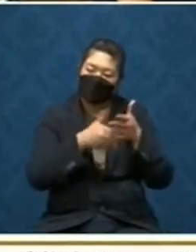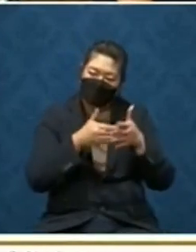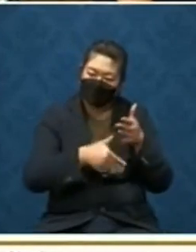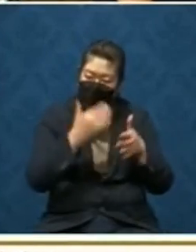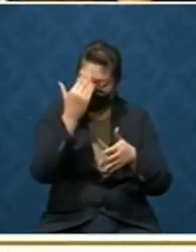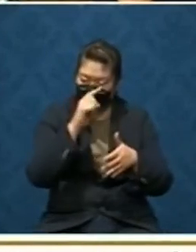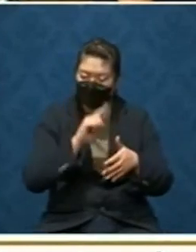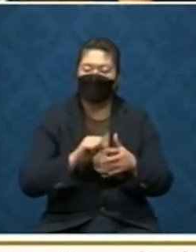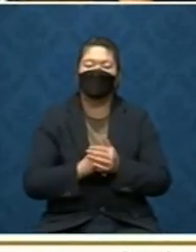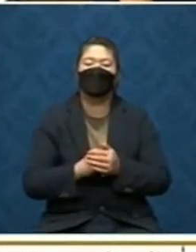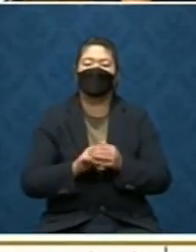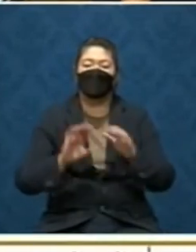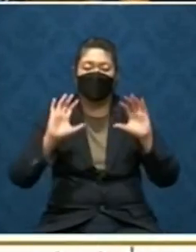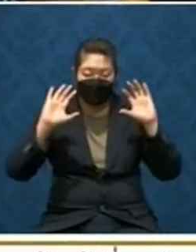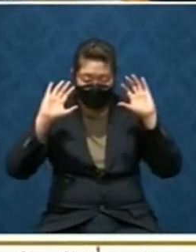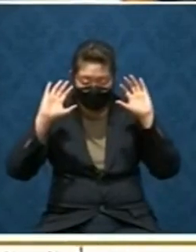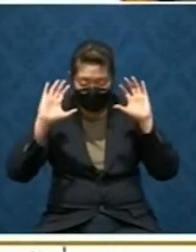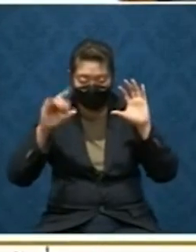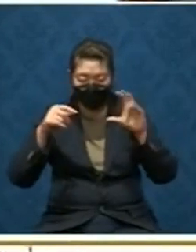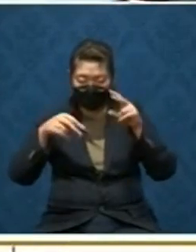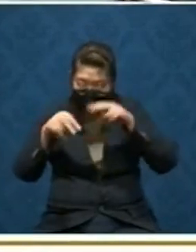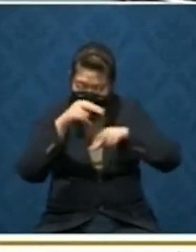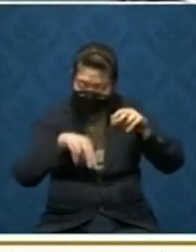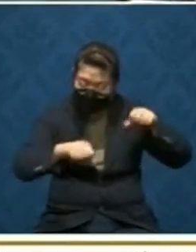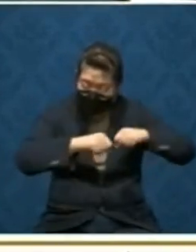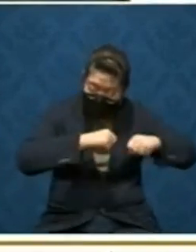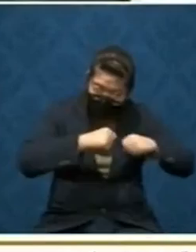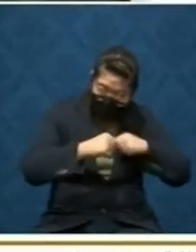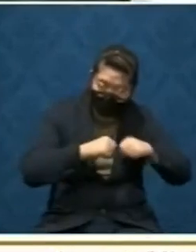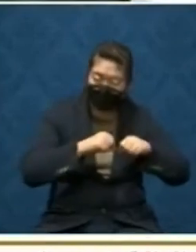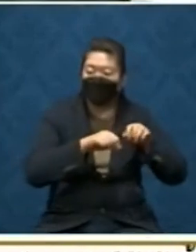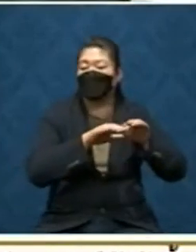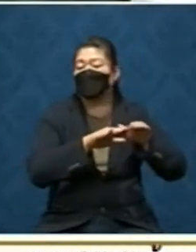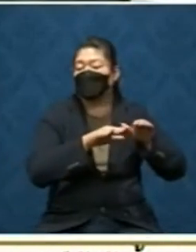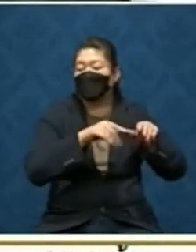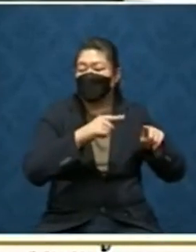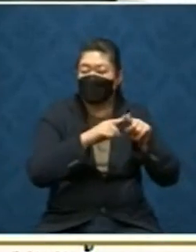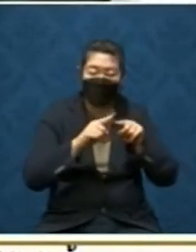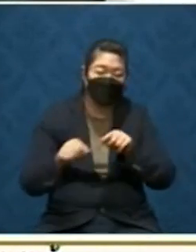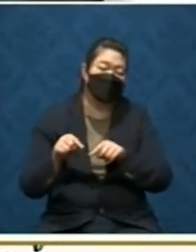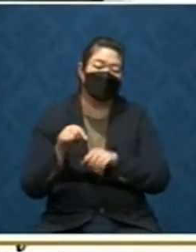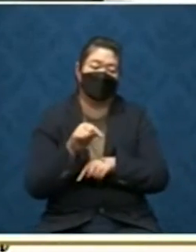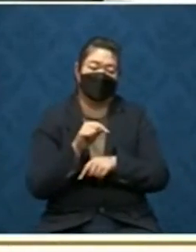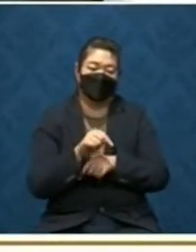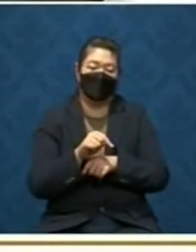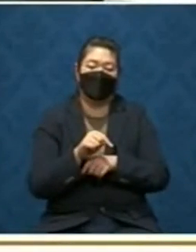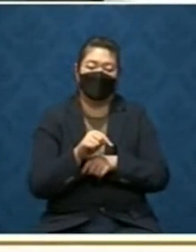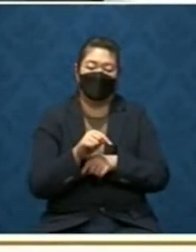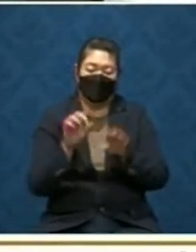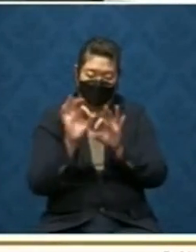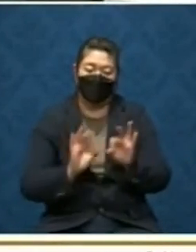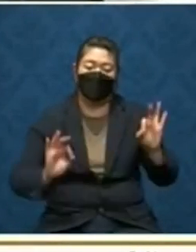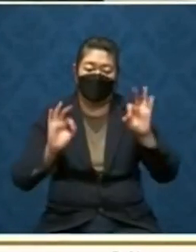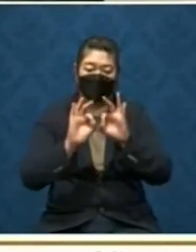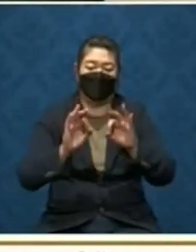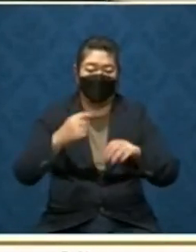าหลังในการจัดการคนหนุ่มสาวนโยบายเหล่านั้นล้วนต้องอาศัยพลังความสร้างสรรค์ของคนหนุ่มสาวในการขับเค